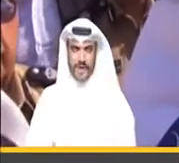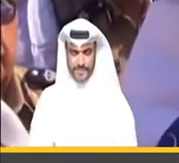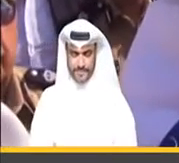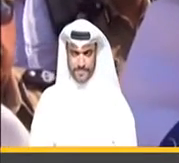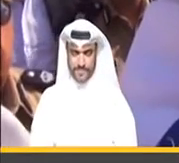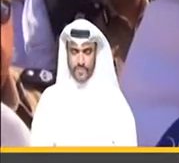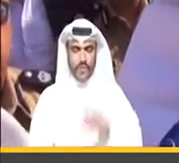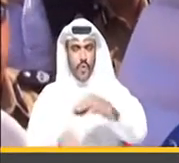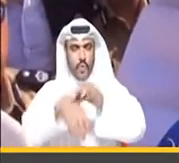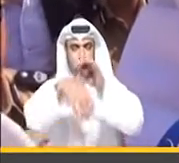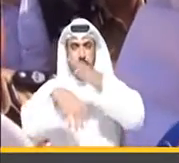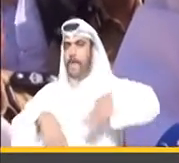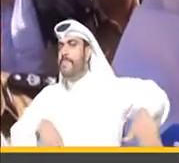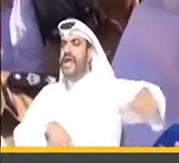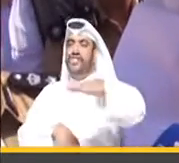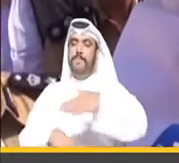الجميع